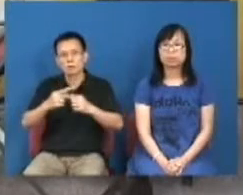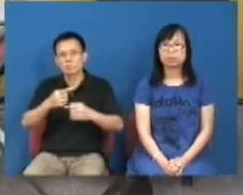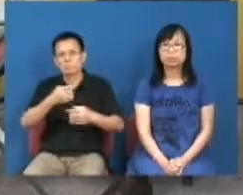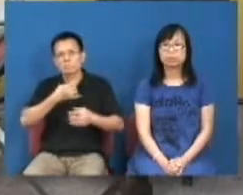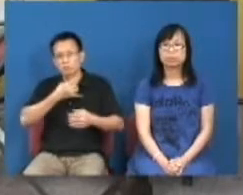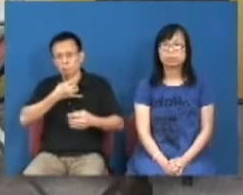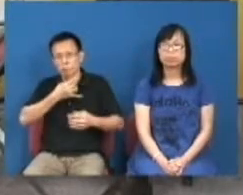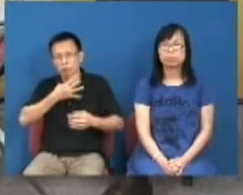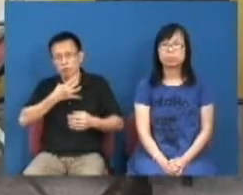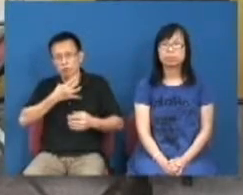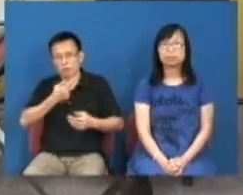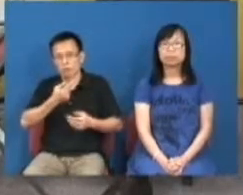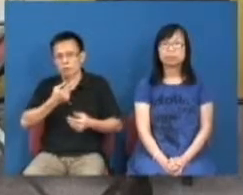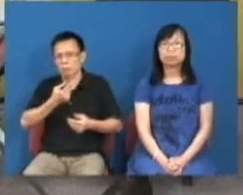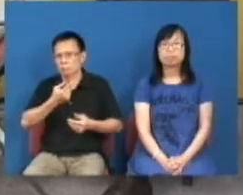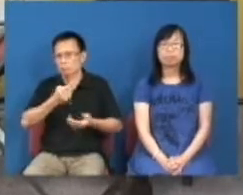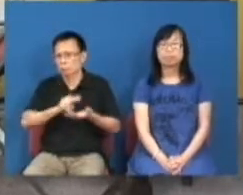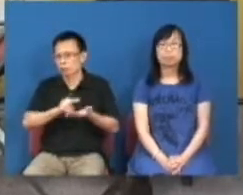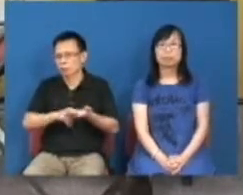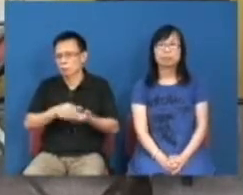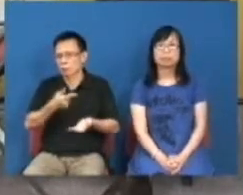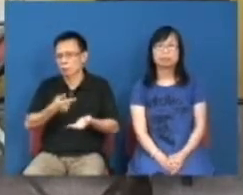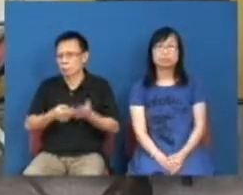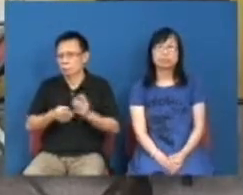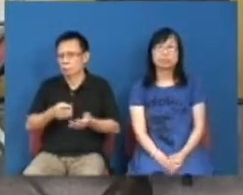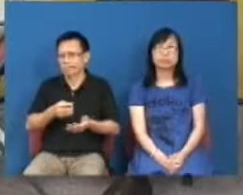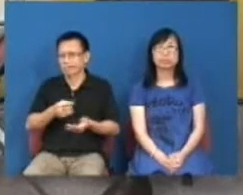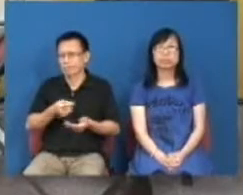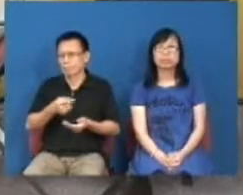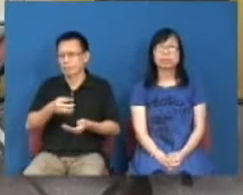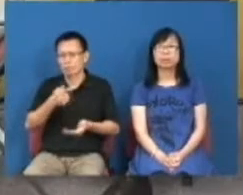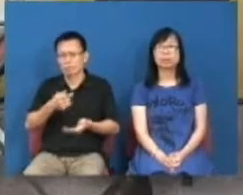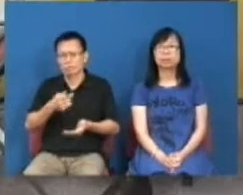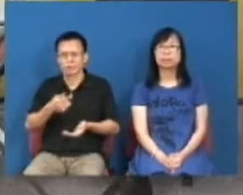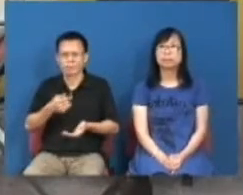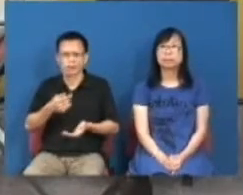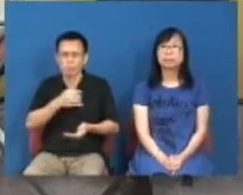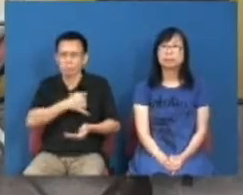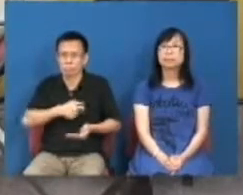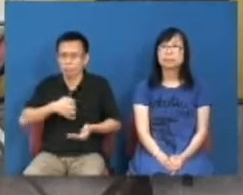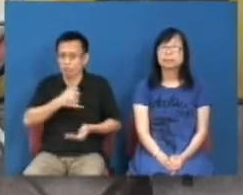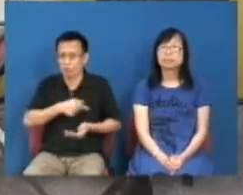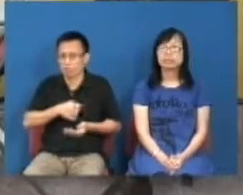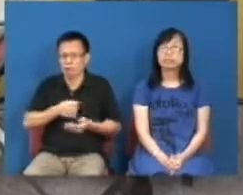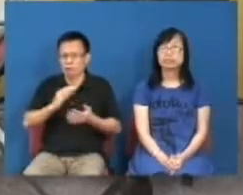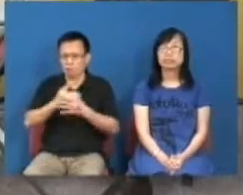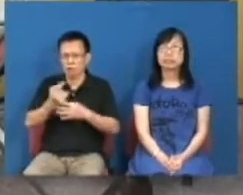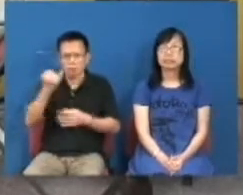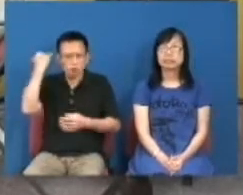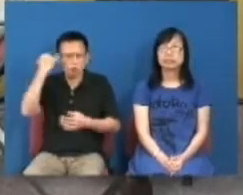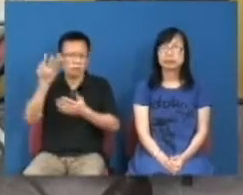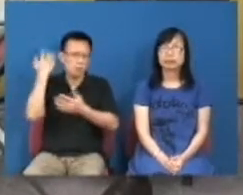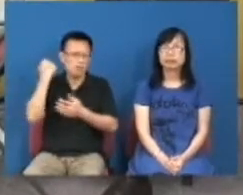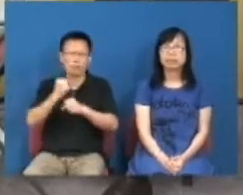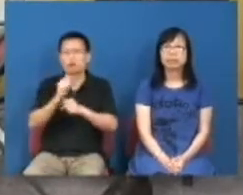係咁信賴，啊，佢未必係主動咁揾佢，大家唔知道佢以前做過乜啫嘛，或者見個